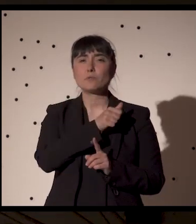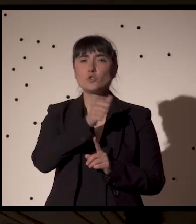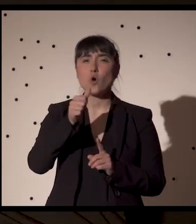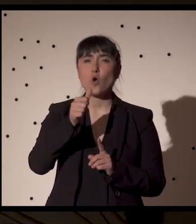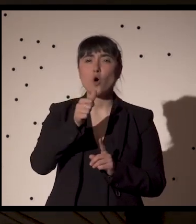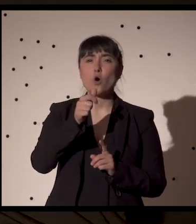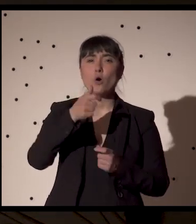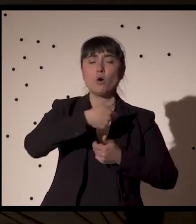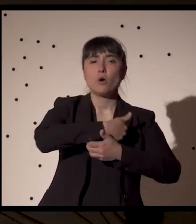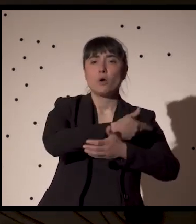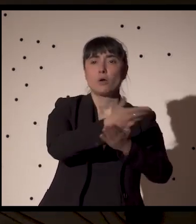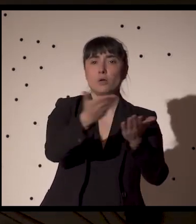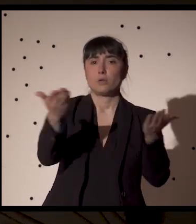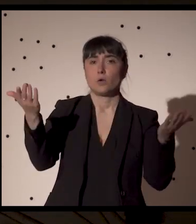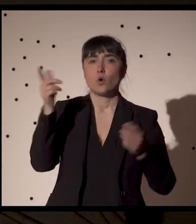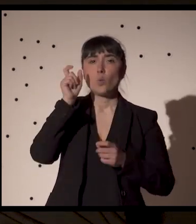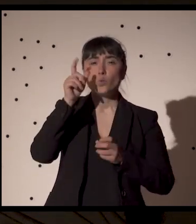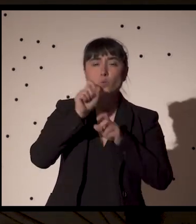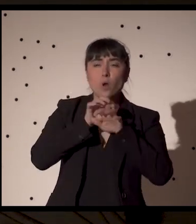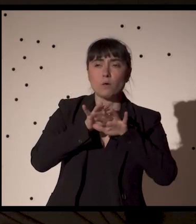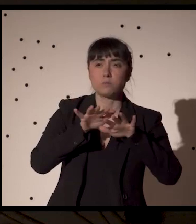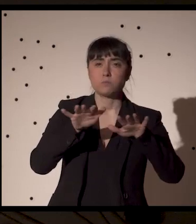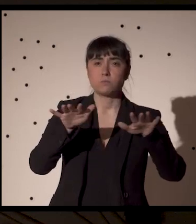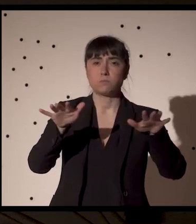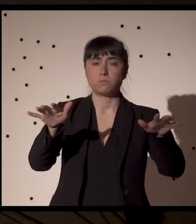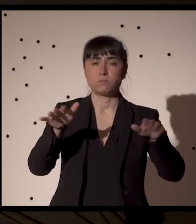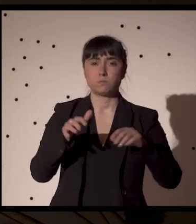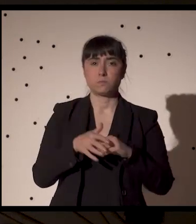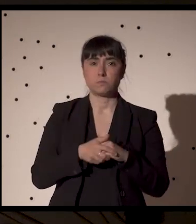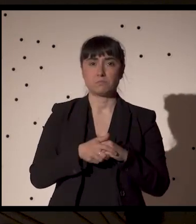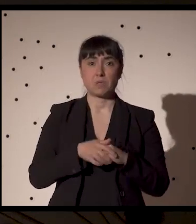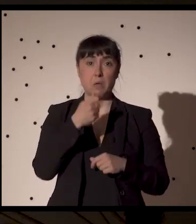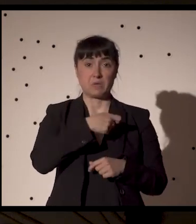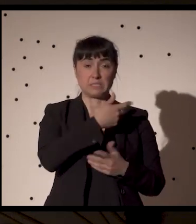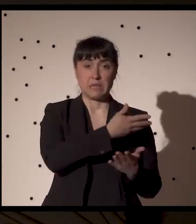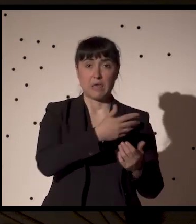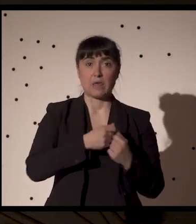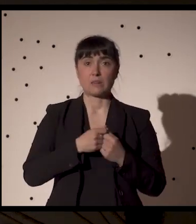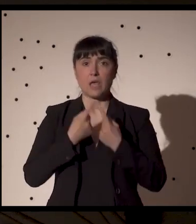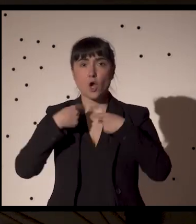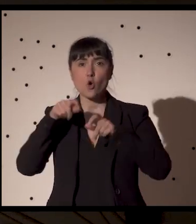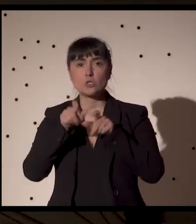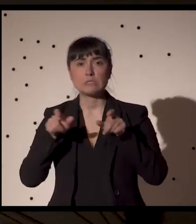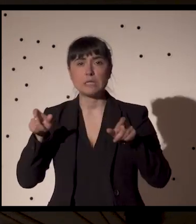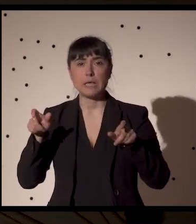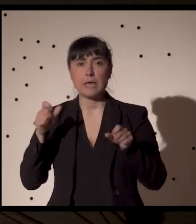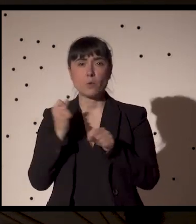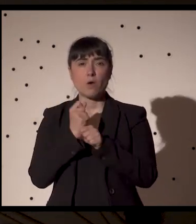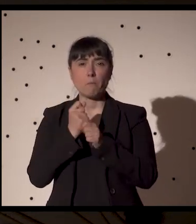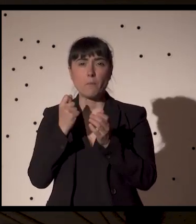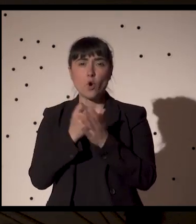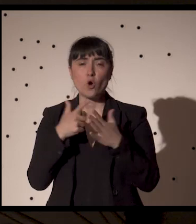restituzione di un servizio culturale che il presidente e i consiglieri di amministrazione svolgono è un lavoro importante